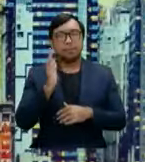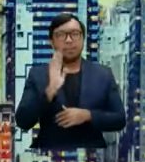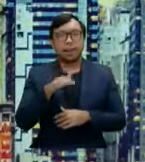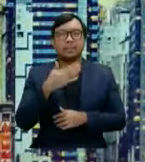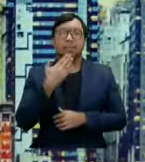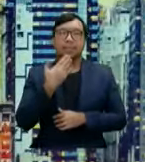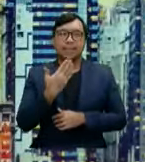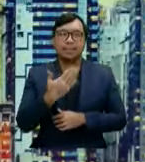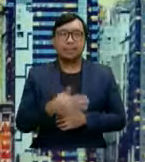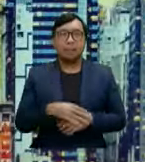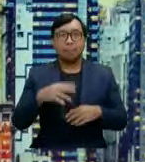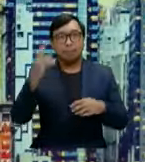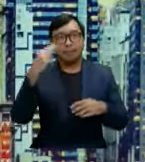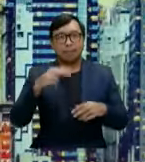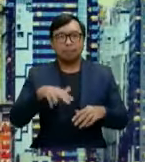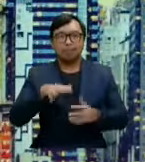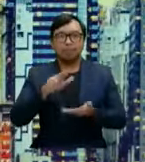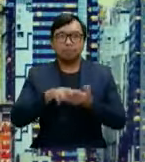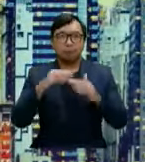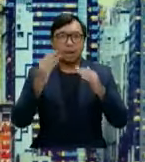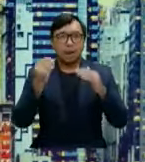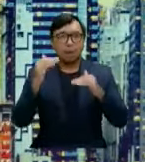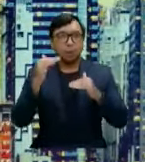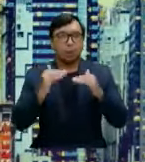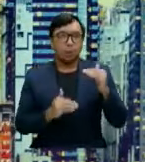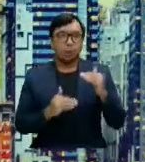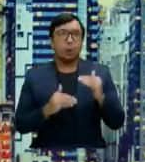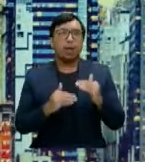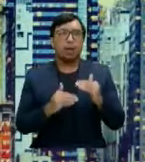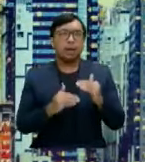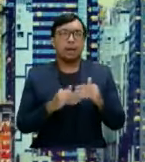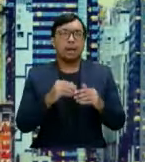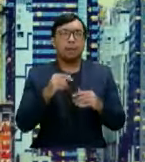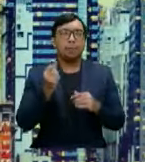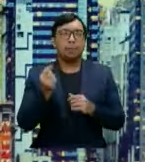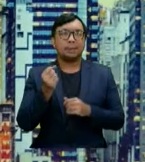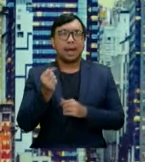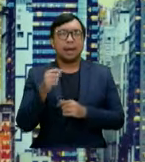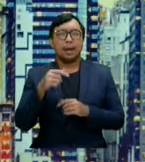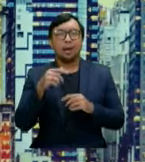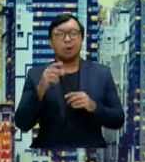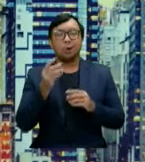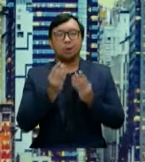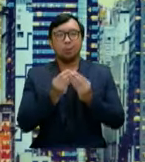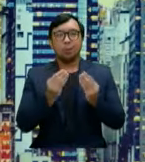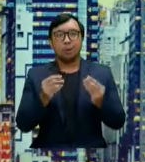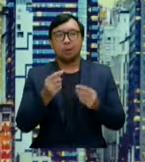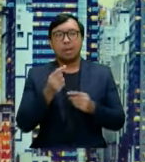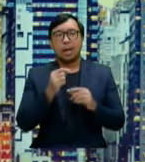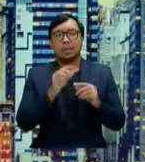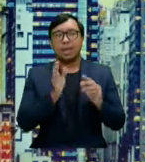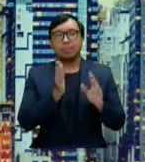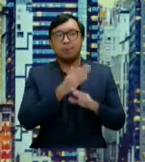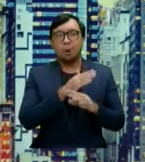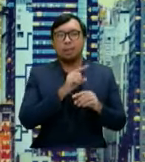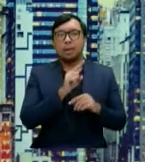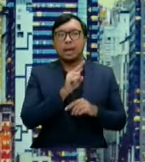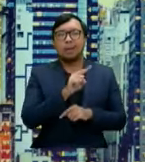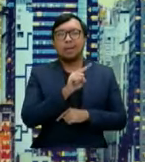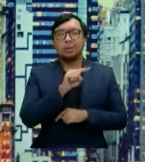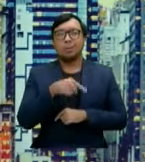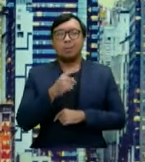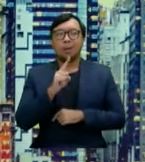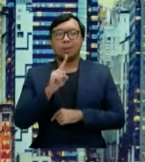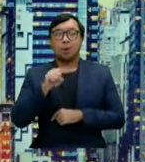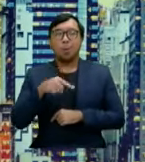Pemerintah menurunkan tarif sewa rusun Pasar Rumput dari sebelumnya 3,5 juta rupiah per unit menjadi 1,1 juta hingga 2,2